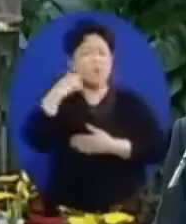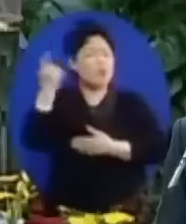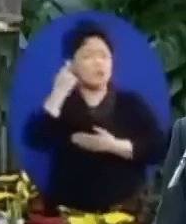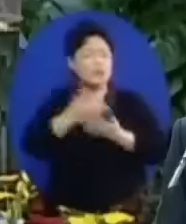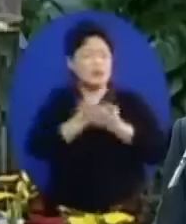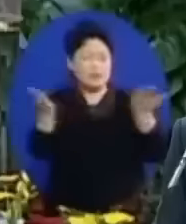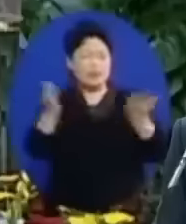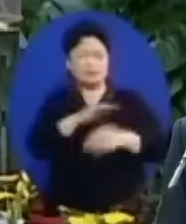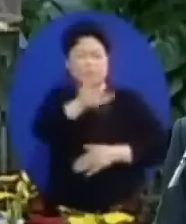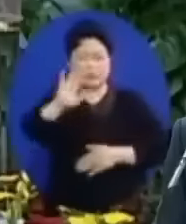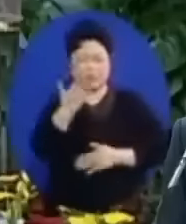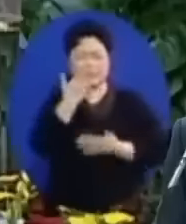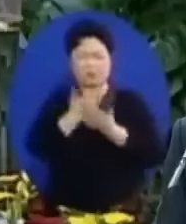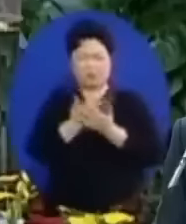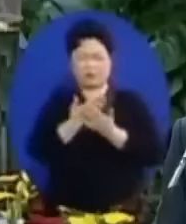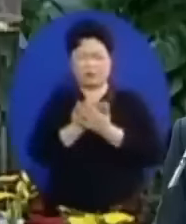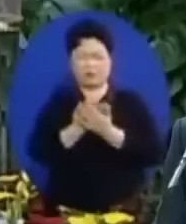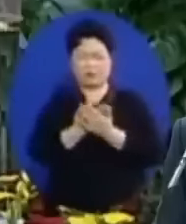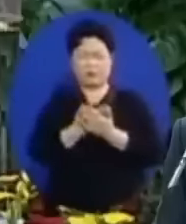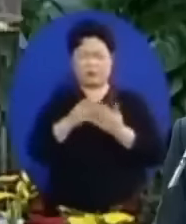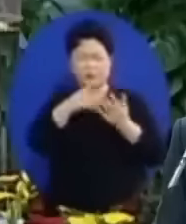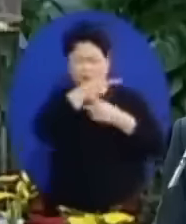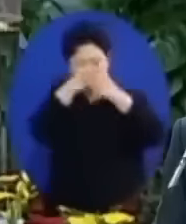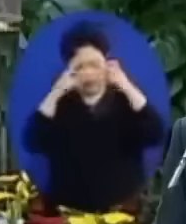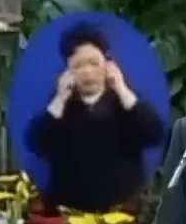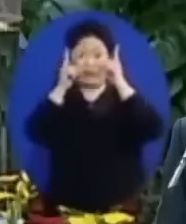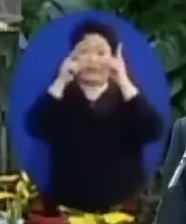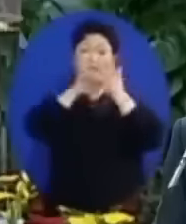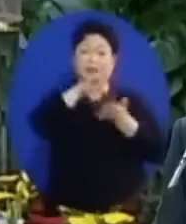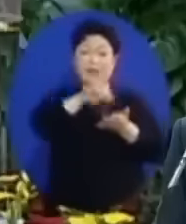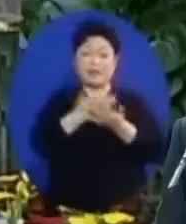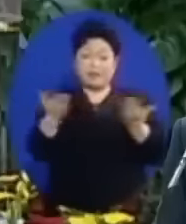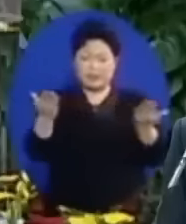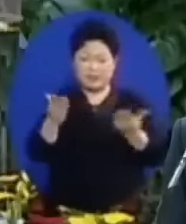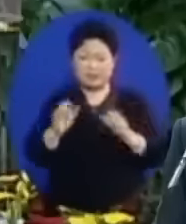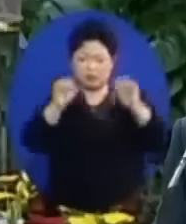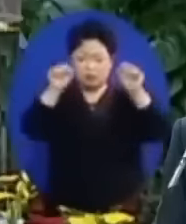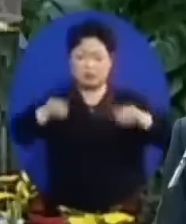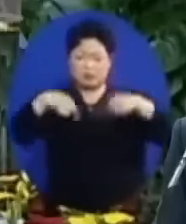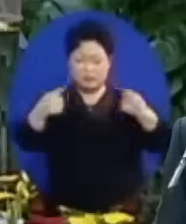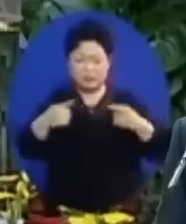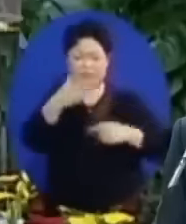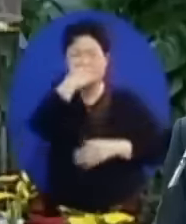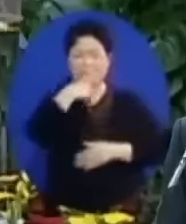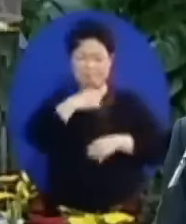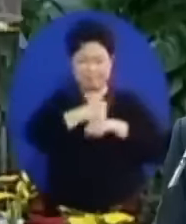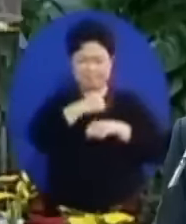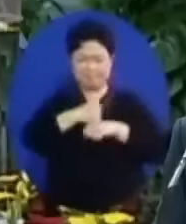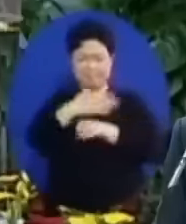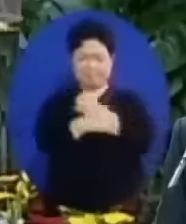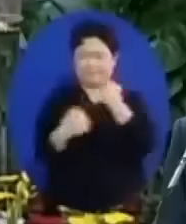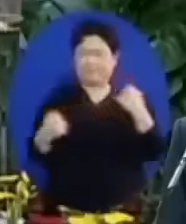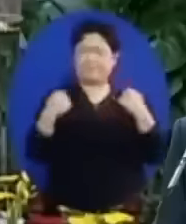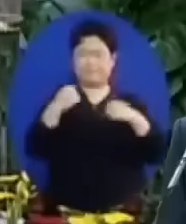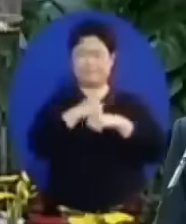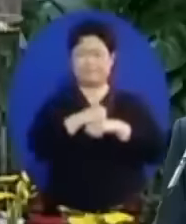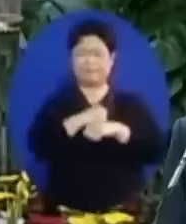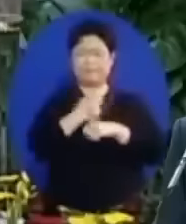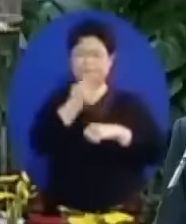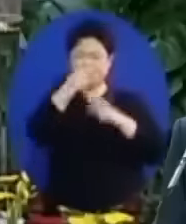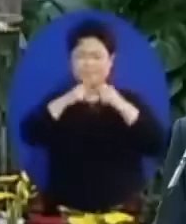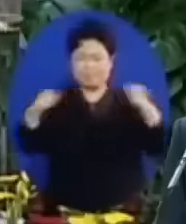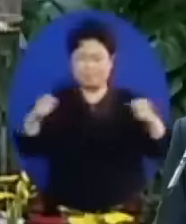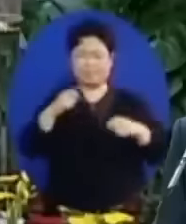나누는 우리들이 되게 도와주시옵소서. 자나 깨나 나누는 운동에 참여해서 행복하고 건강하고